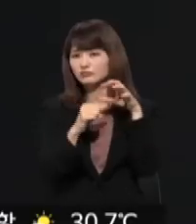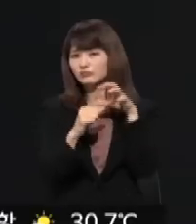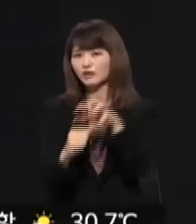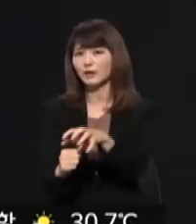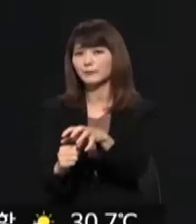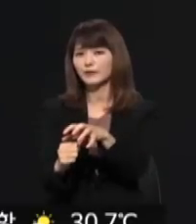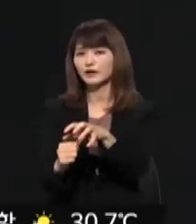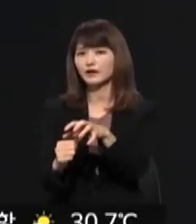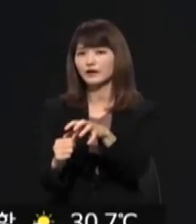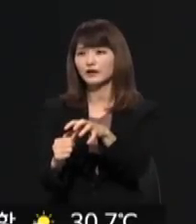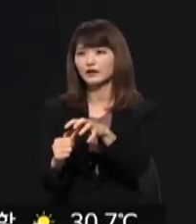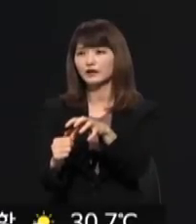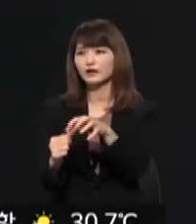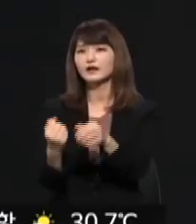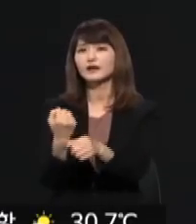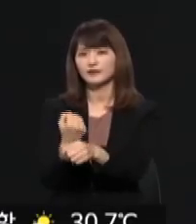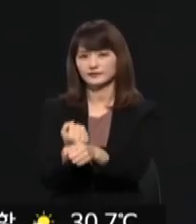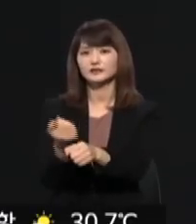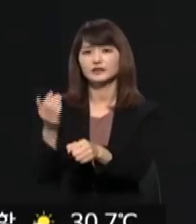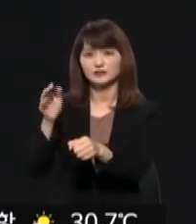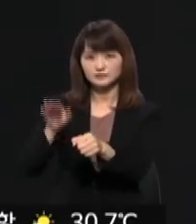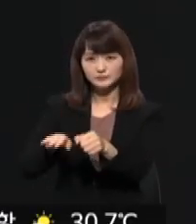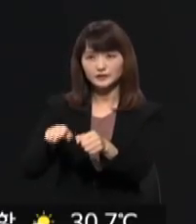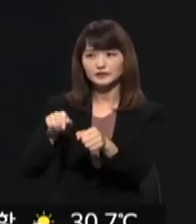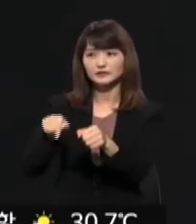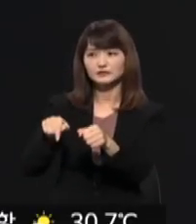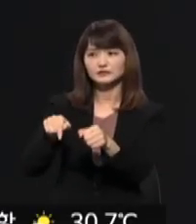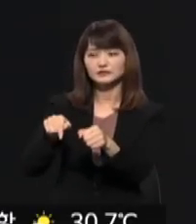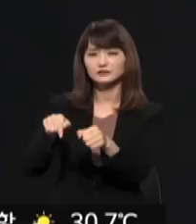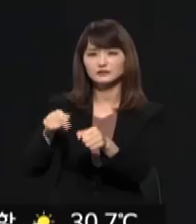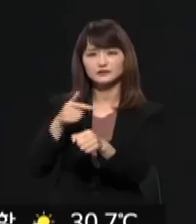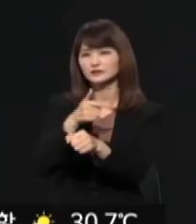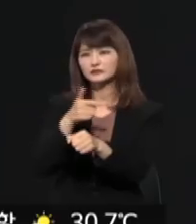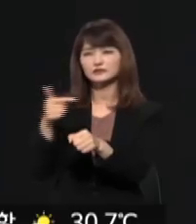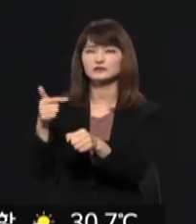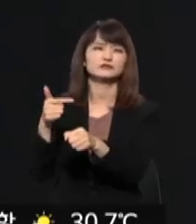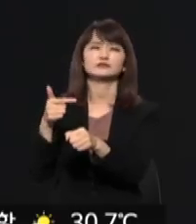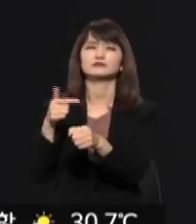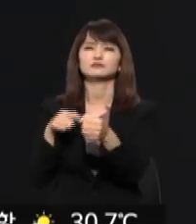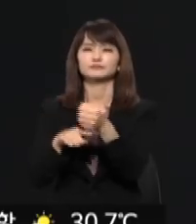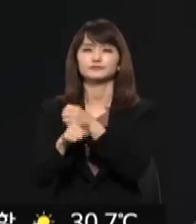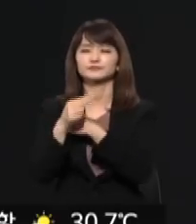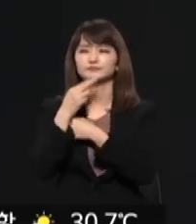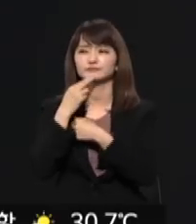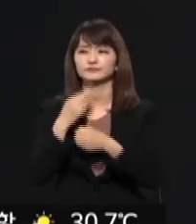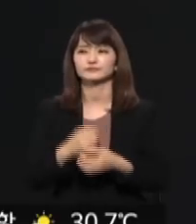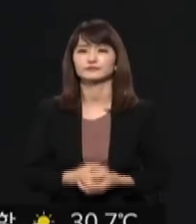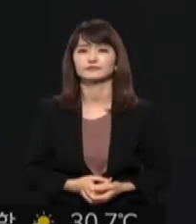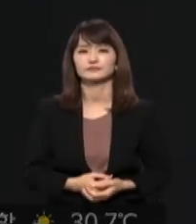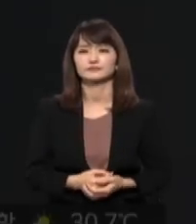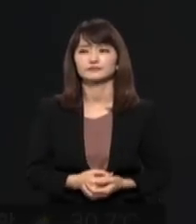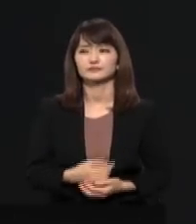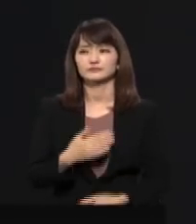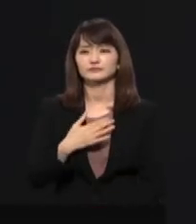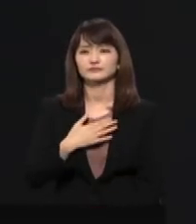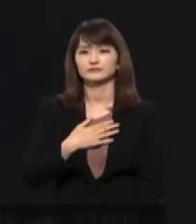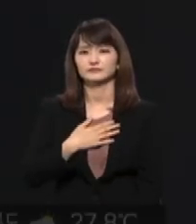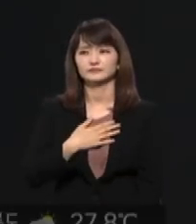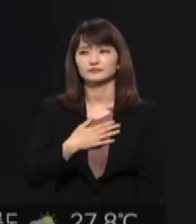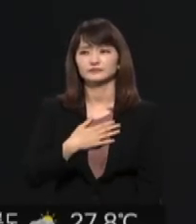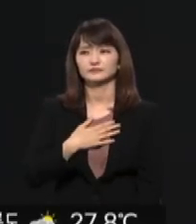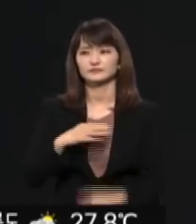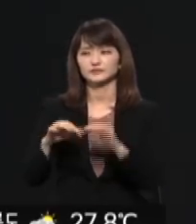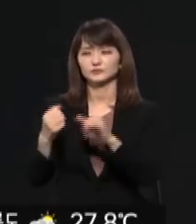압박이라는 거는 했다 하더라도 뭐 큰 그게 없다 제가 계속 말씀드리는데 저는 참이